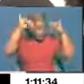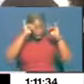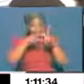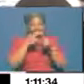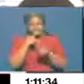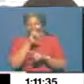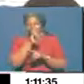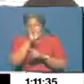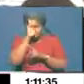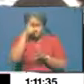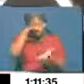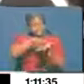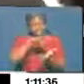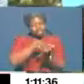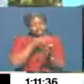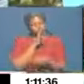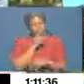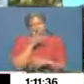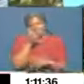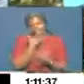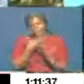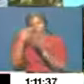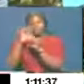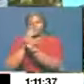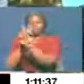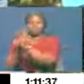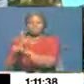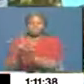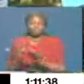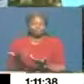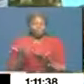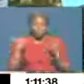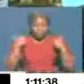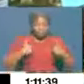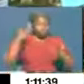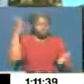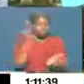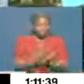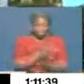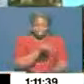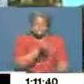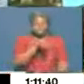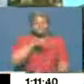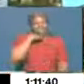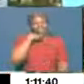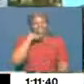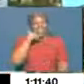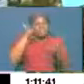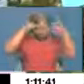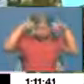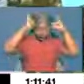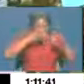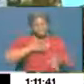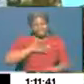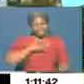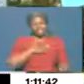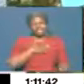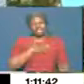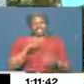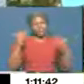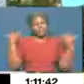utafanya, nenda ukapige ripoti. Nikadhibitisha ni ng'ombe wangu. Nimeshangaa sana na nataka niseme